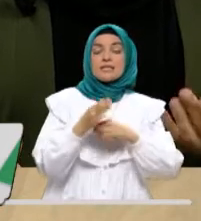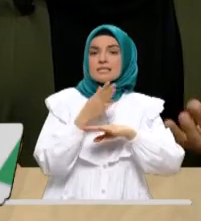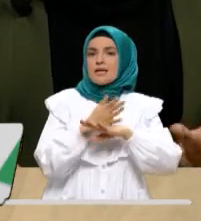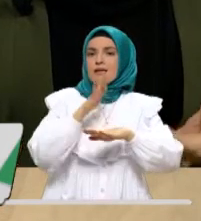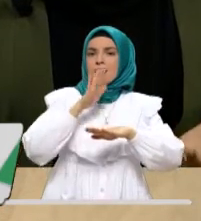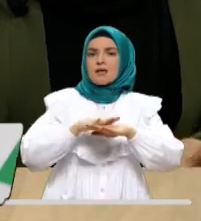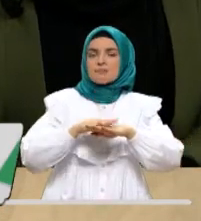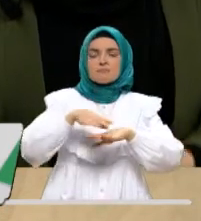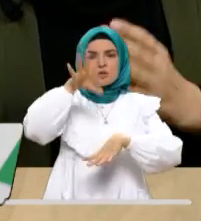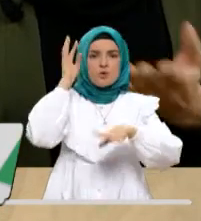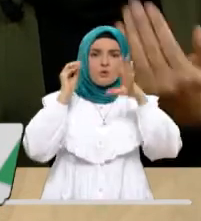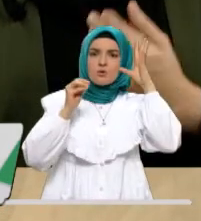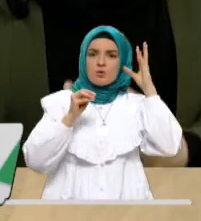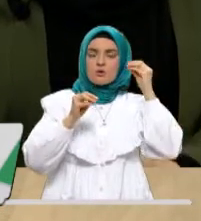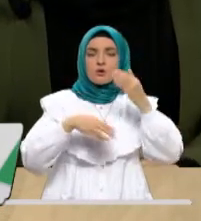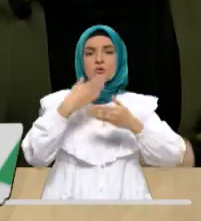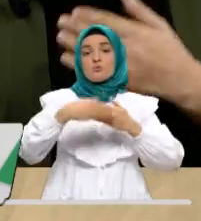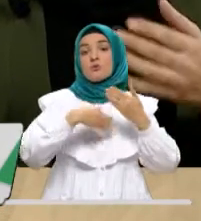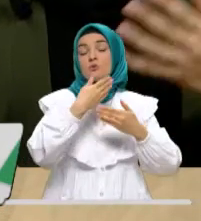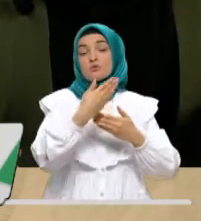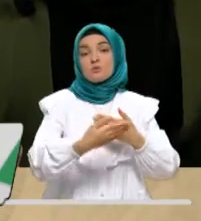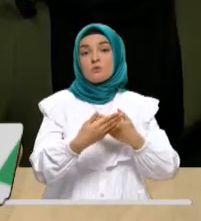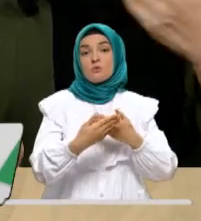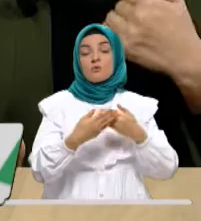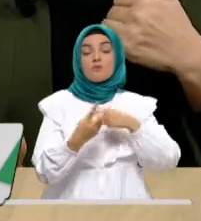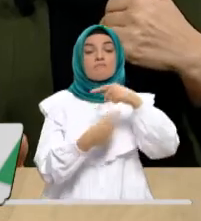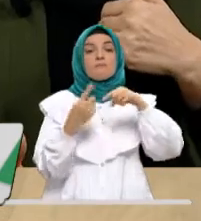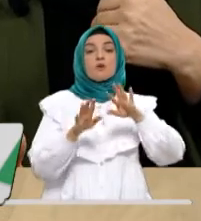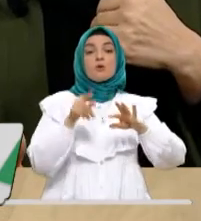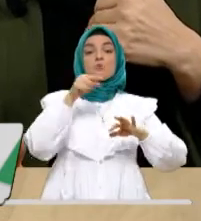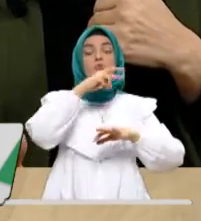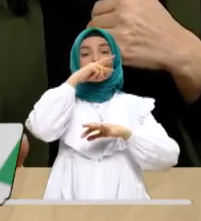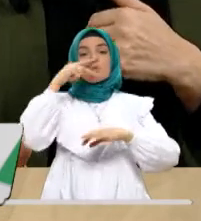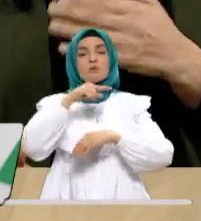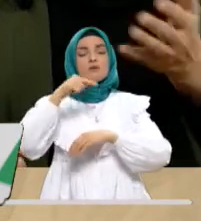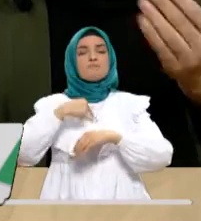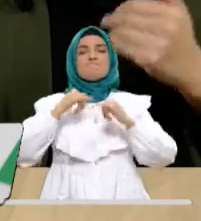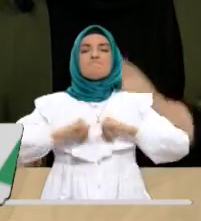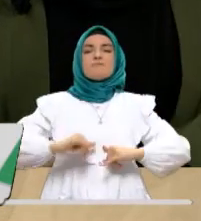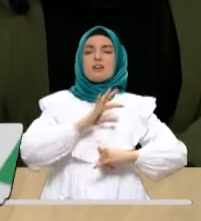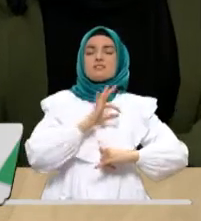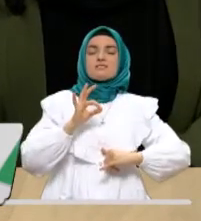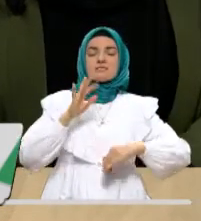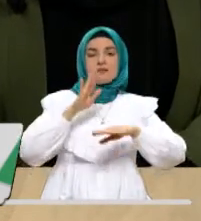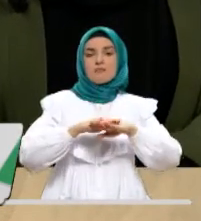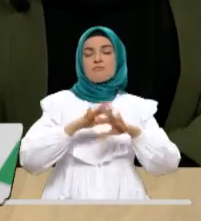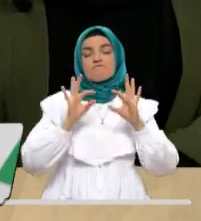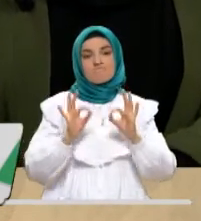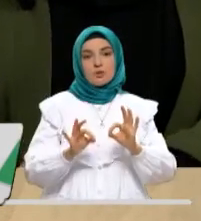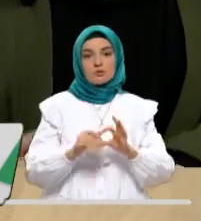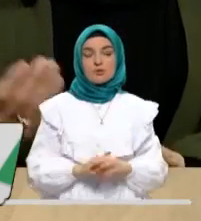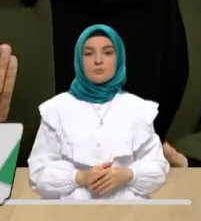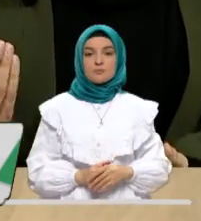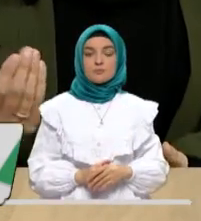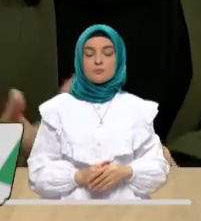yaptığımızı öğrendikçe zaten daha sonra aramayacağız. Bu sefer o kokular bizi rahatsız etmeye başlıyor. Evet. Kesinlikle onlar sizi rahatsız etmeye başlıyor